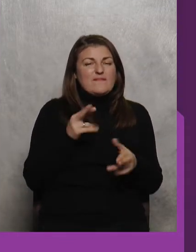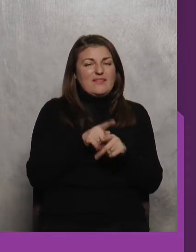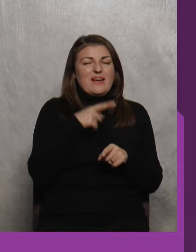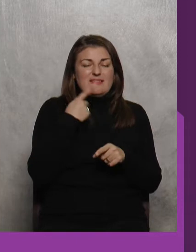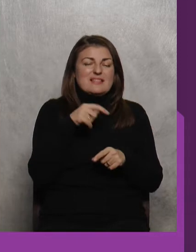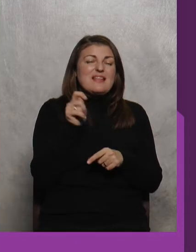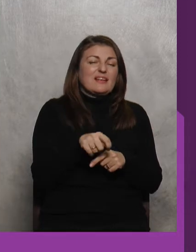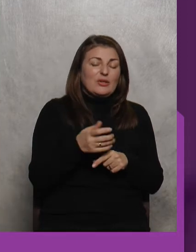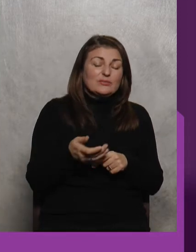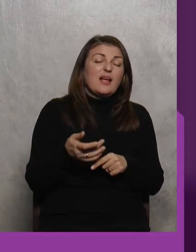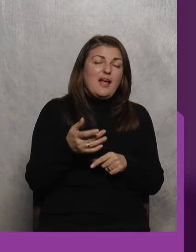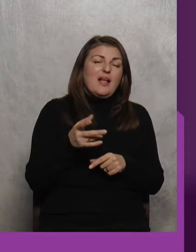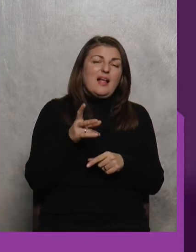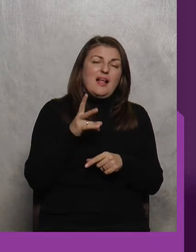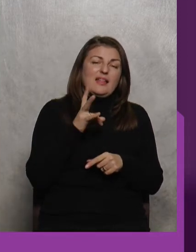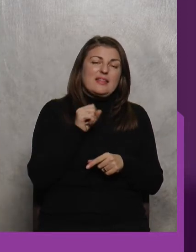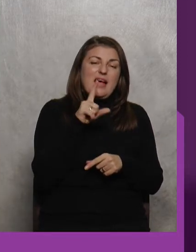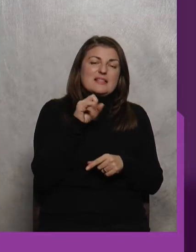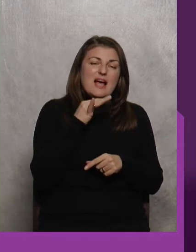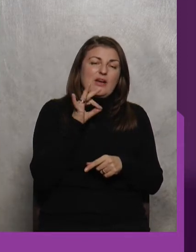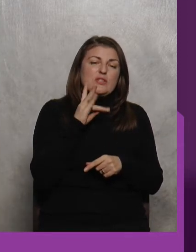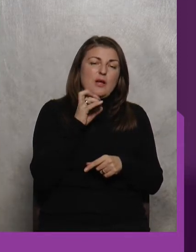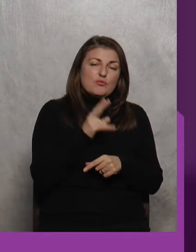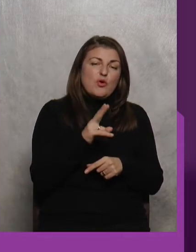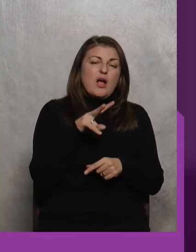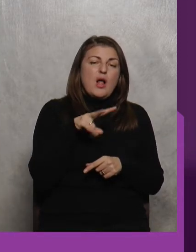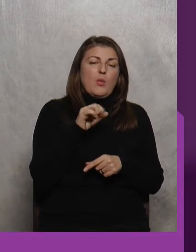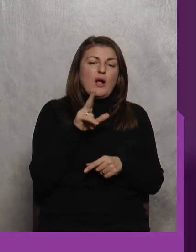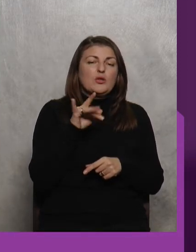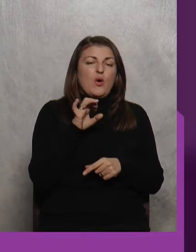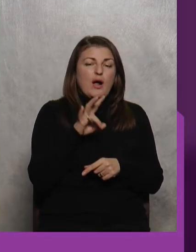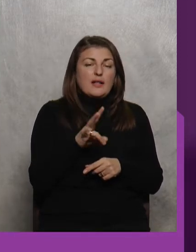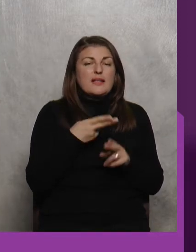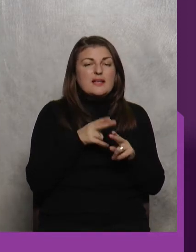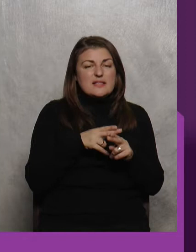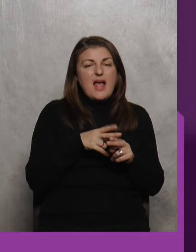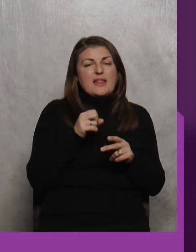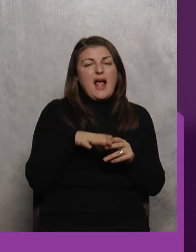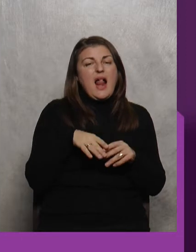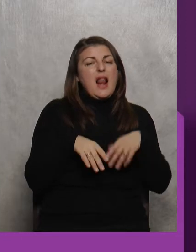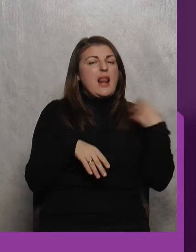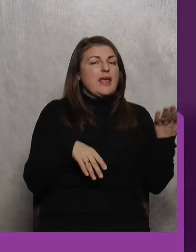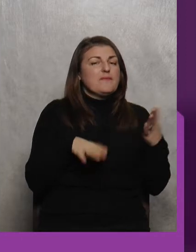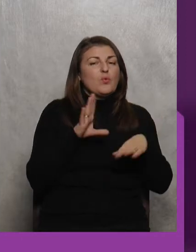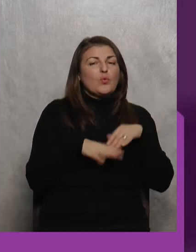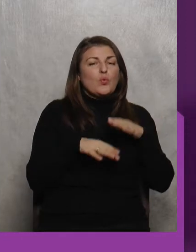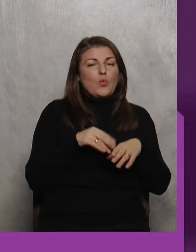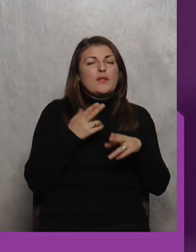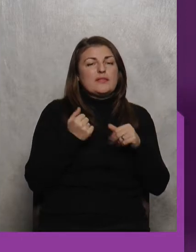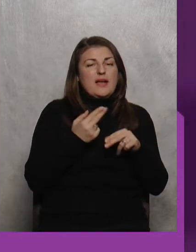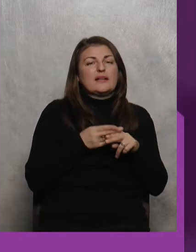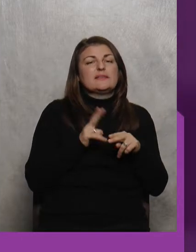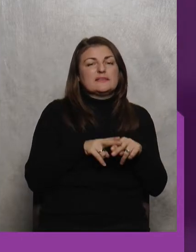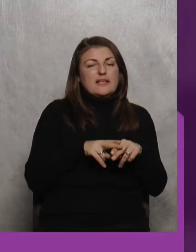кажете, стартанув. Назарій Остапчук та Лука Дрокан. Це на ліву руку. На ліву руку, да. Так.